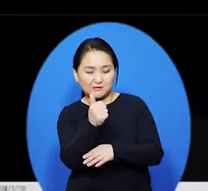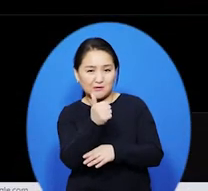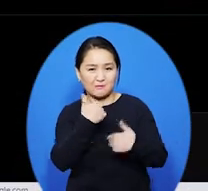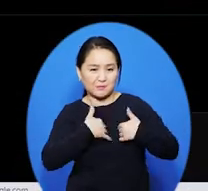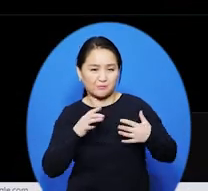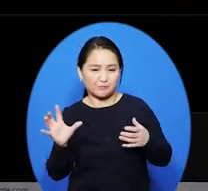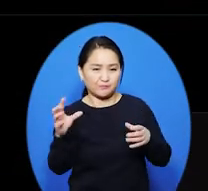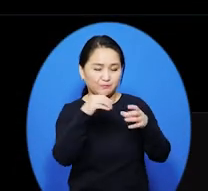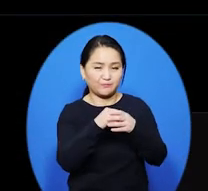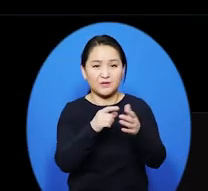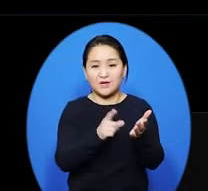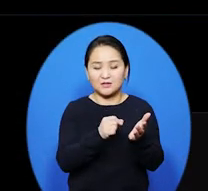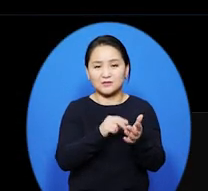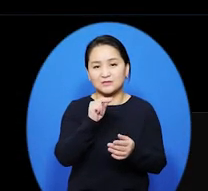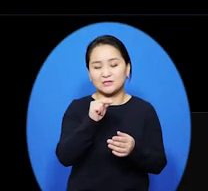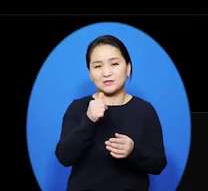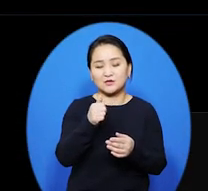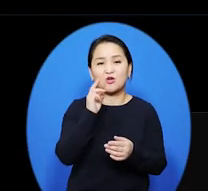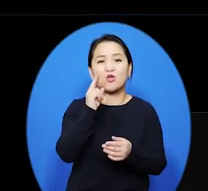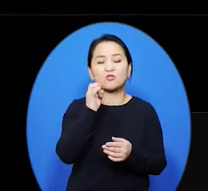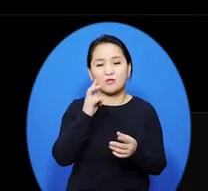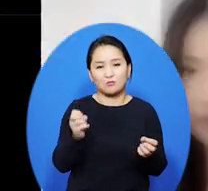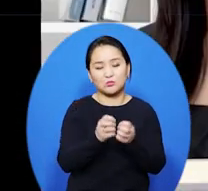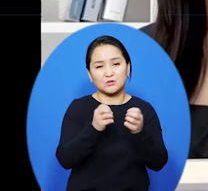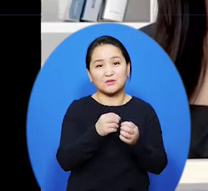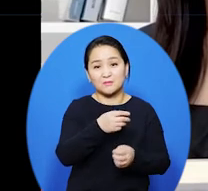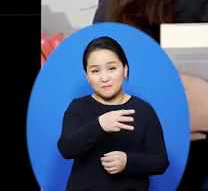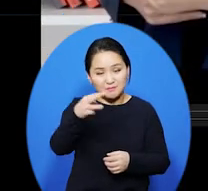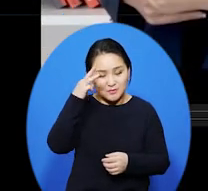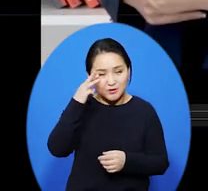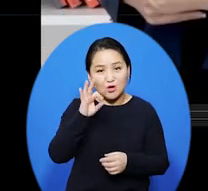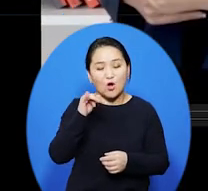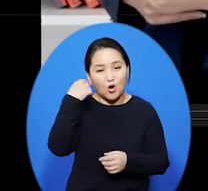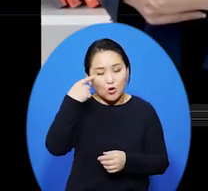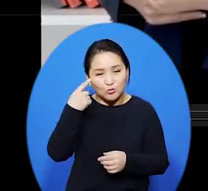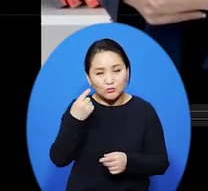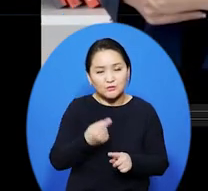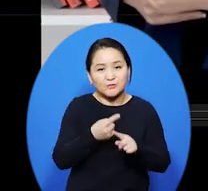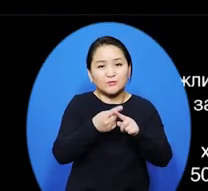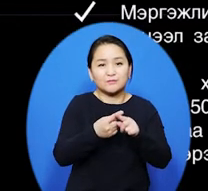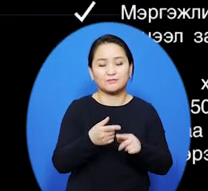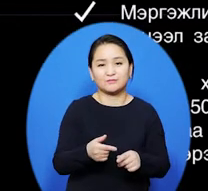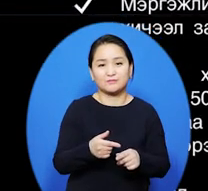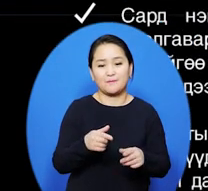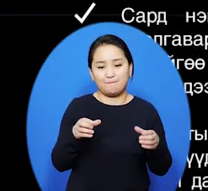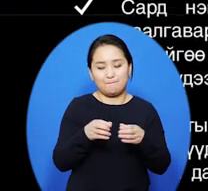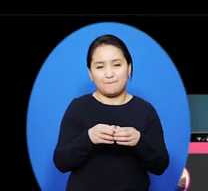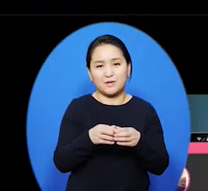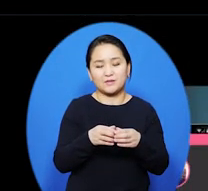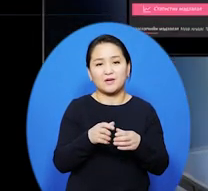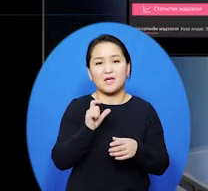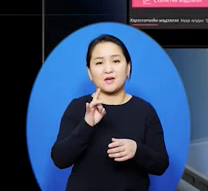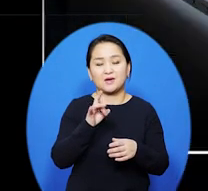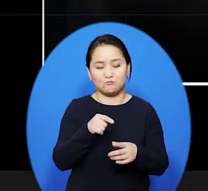нэгтгэн, хэрэглэгчдийн хэрэгцээ шаардлагад нийцсэн өндөр чанартай контент бүтээж, таны мэдлэг оюунд хөрөнгө оруулах нь апгрейдинг